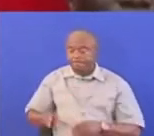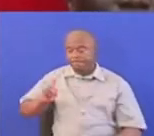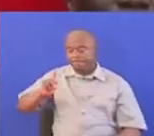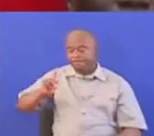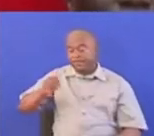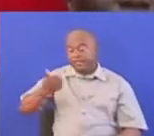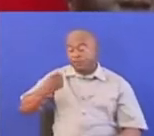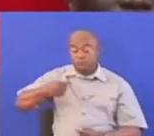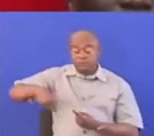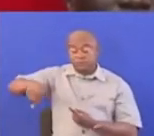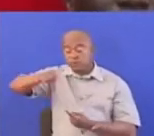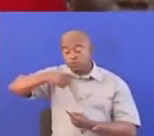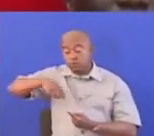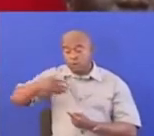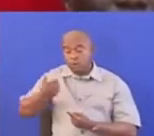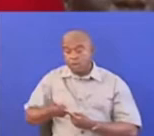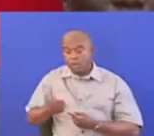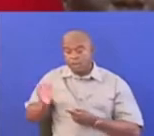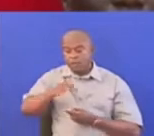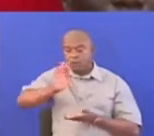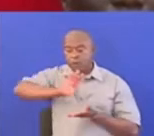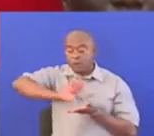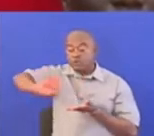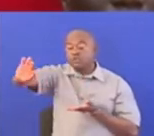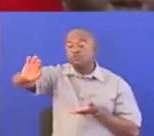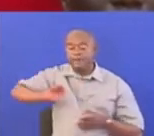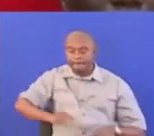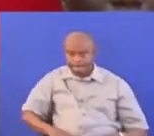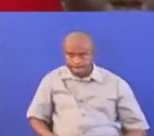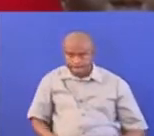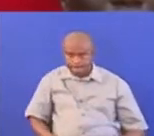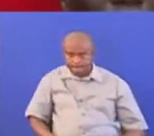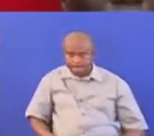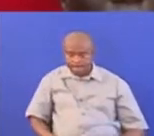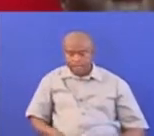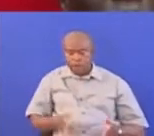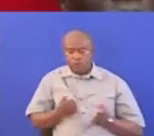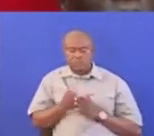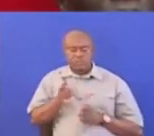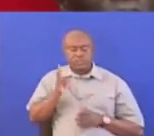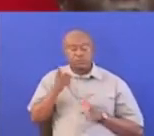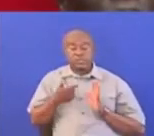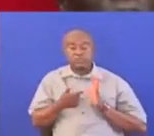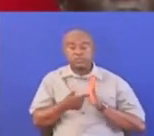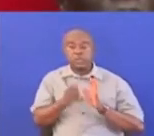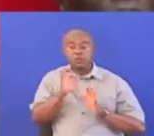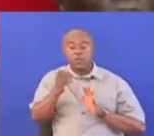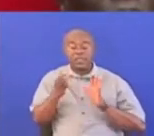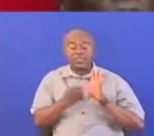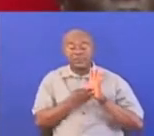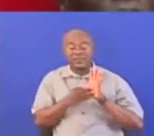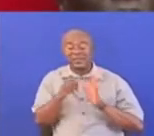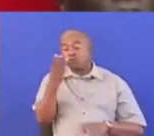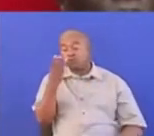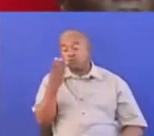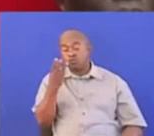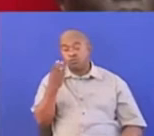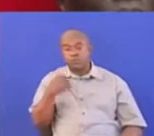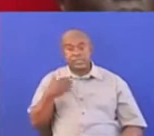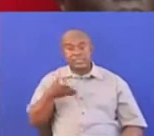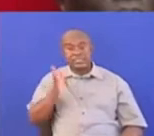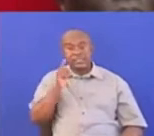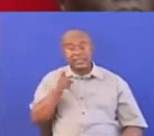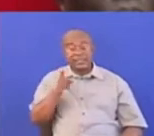inazunguka wanarudishiwa maeneo yao, kwa sababu historia inaonesha mwaka 1983 serikali